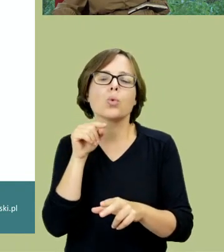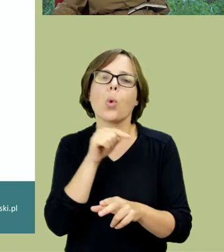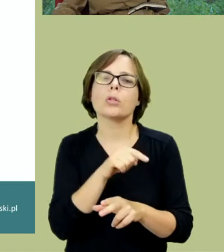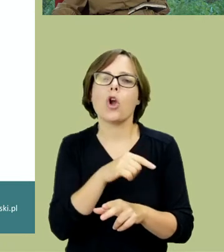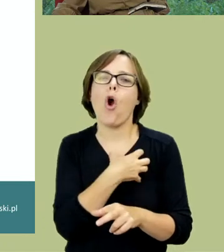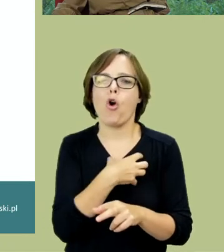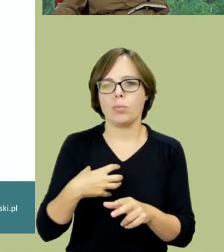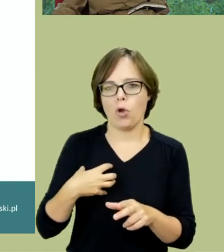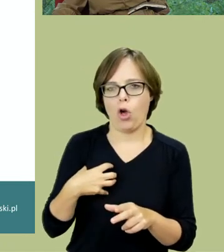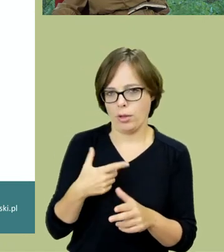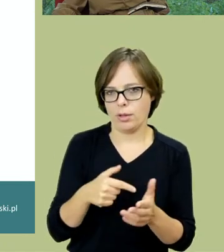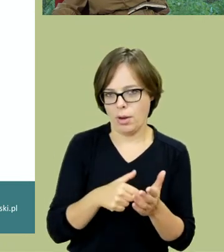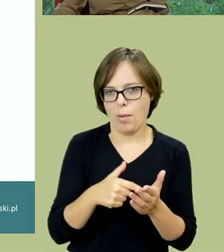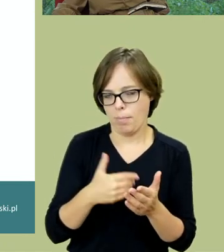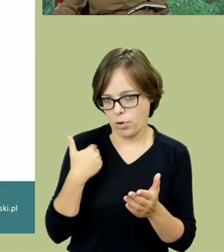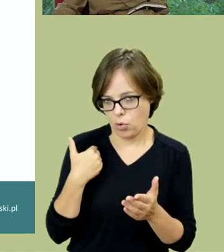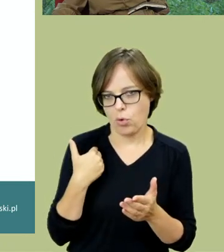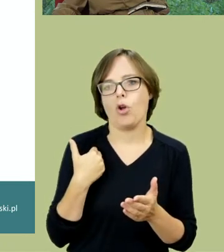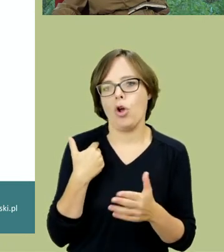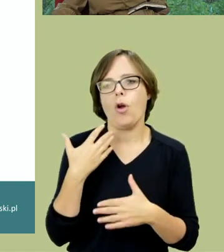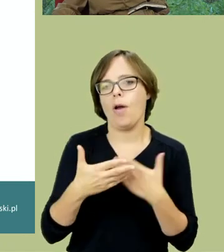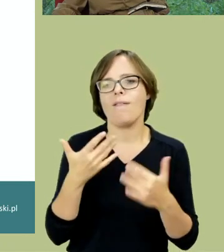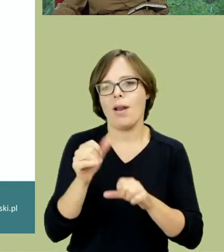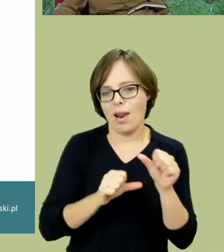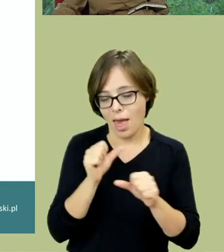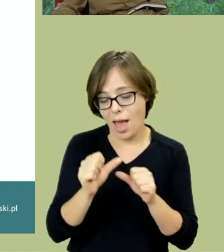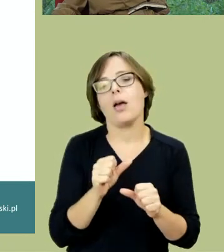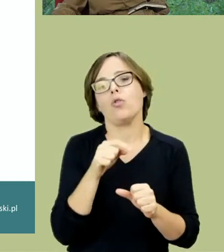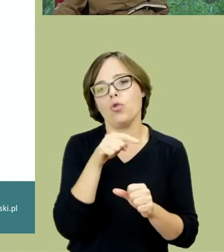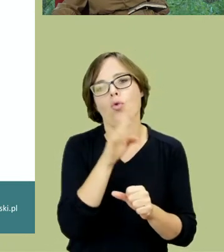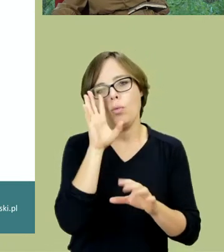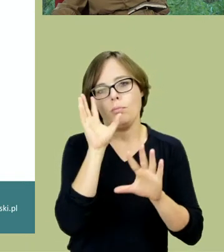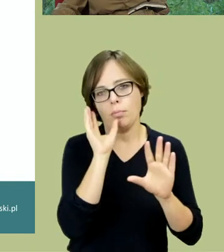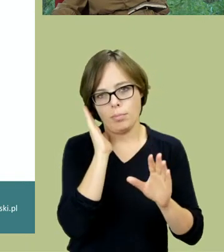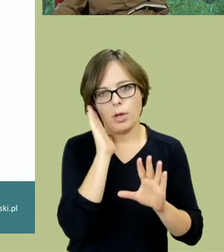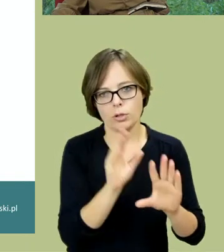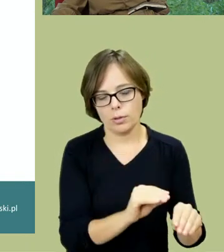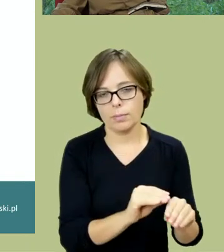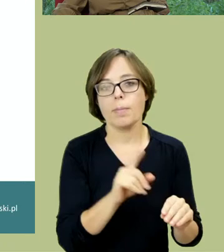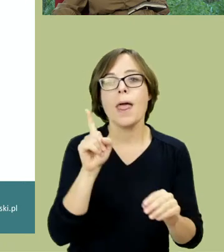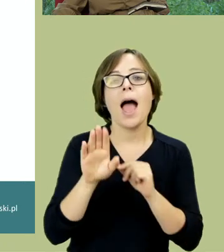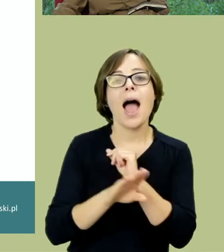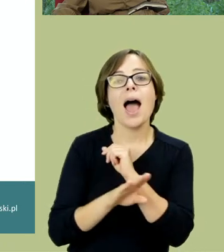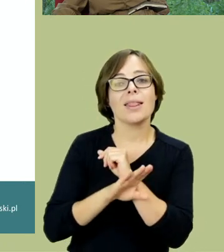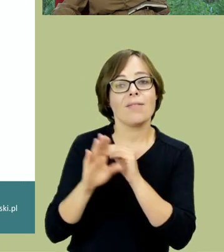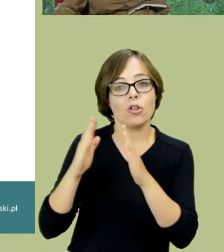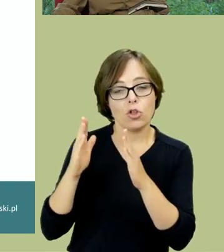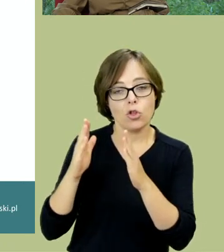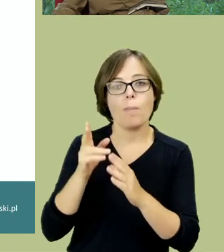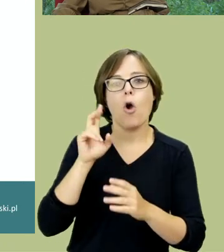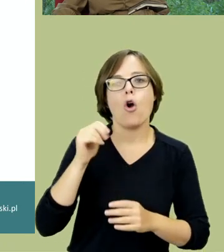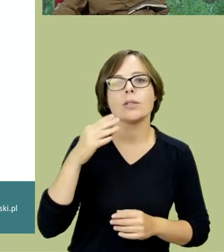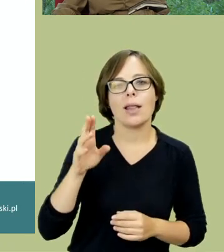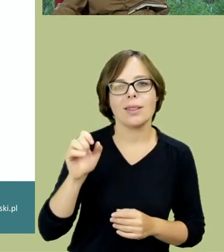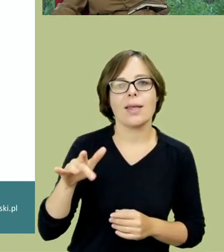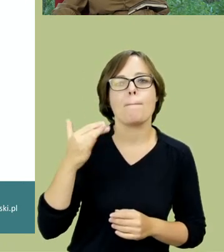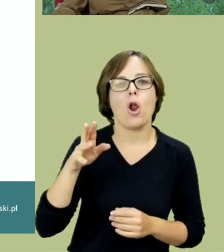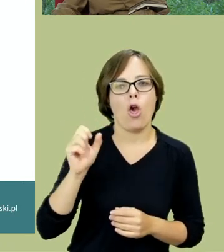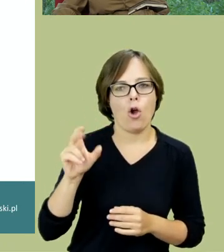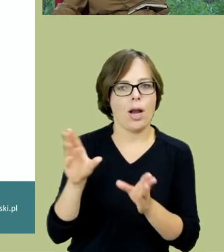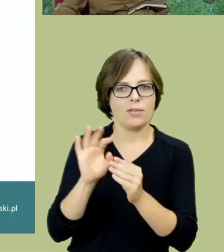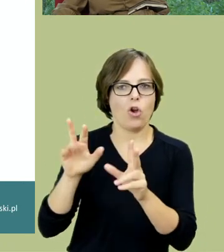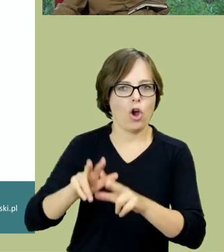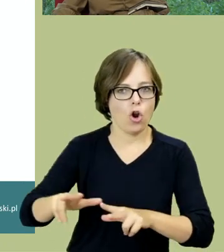mieszkały w Milusinie, natomiast w Drewniaku mieszkał Konstanty Miloch ze swoją rodziną, który